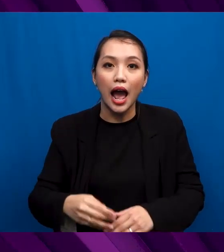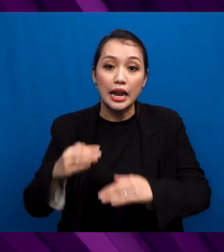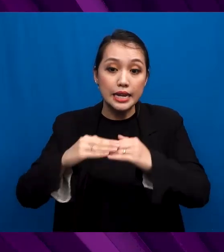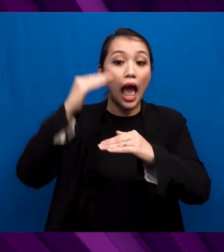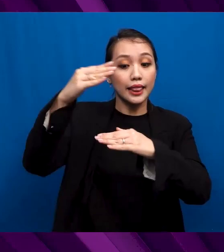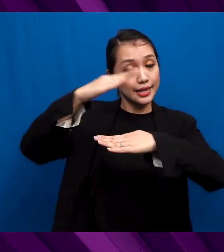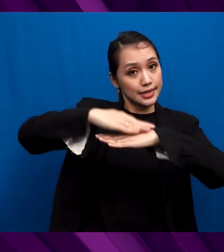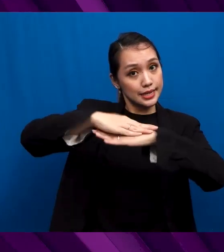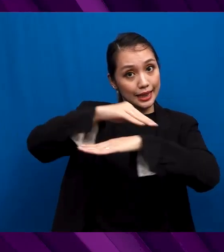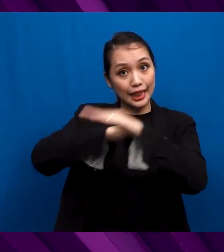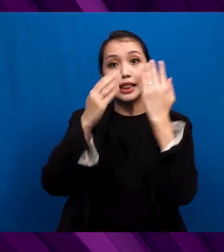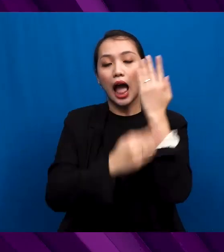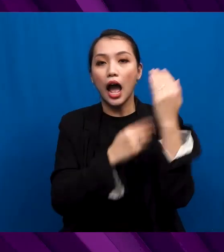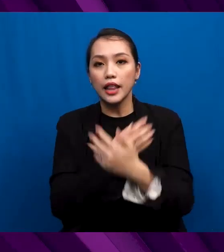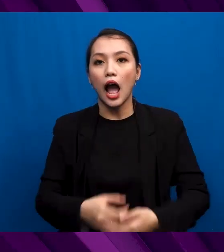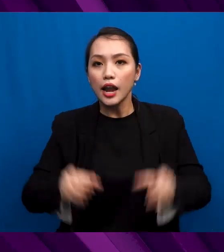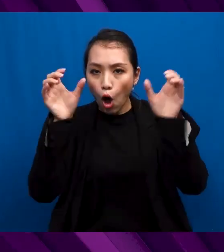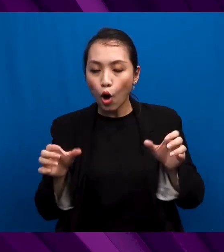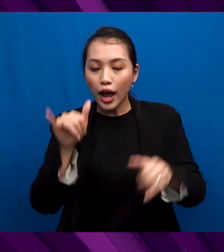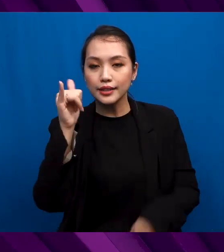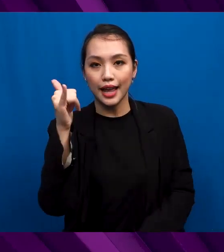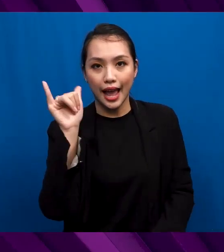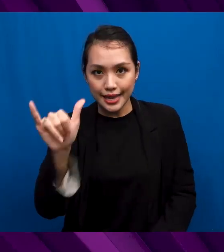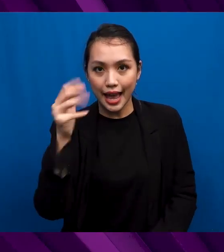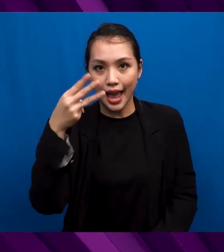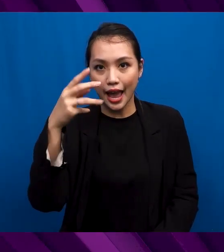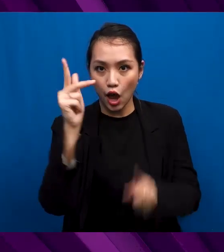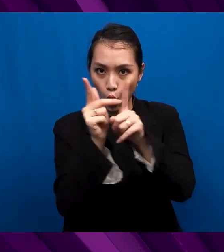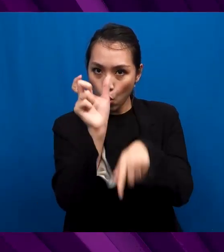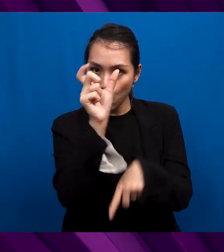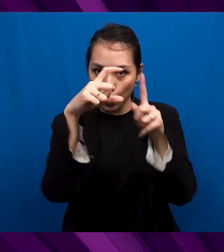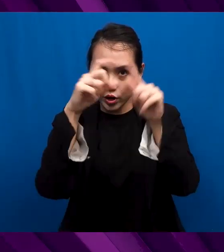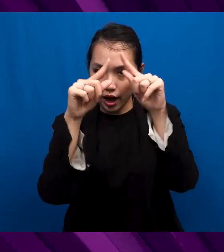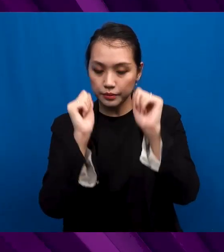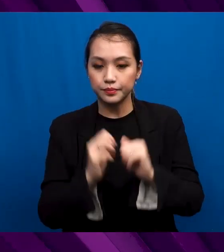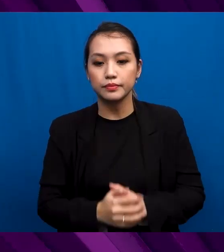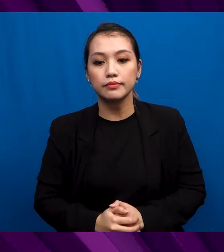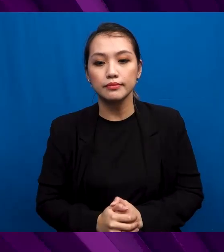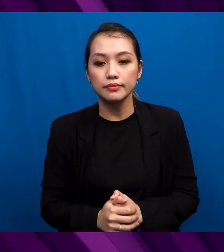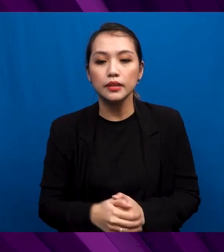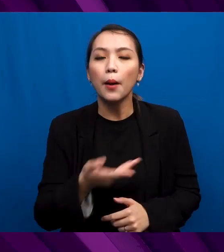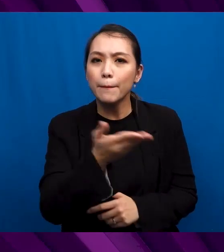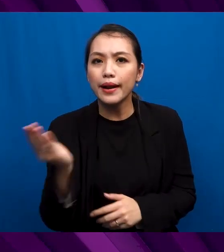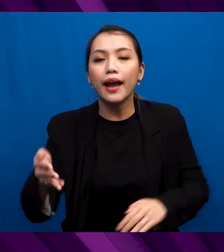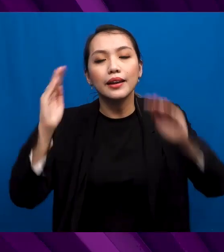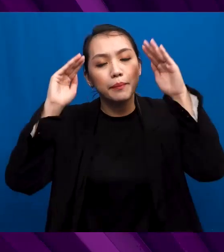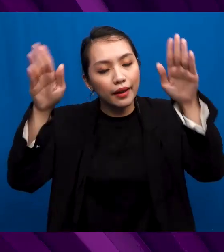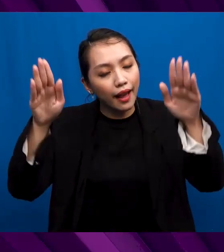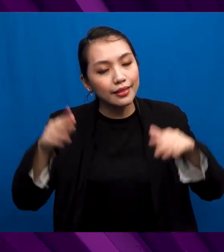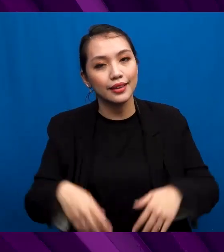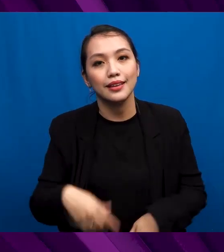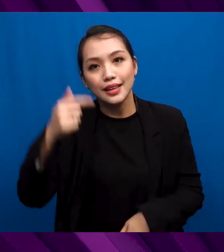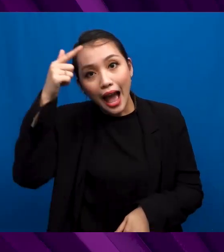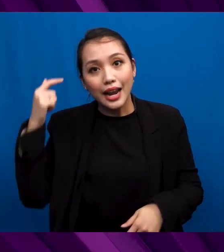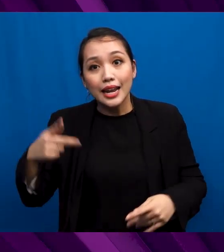biasa. Minta sama Tuhan roh yang rajin. Yehuda diberkati karena Tuhan, karena punya sifat seperti ini, punya